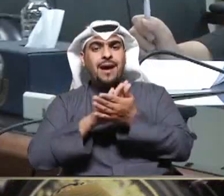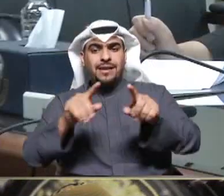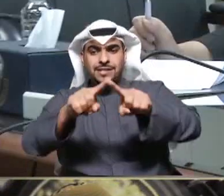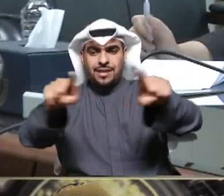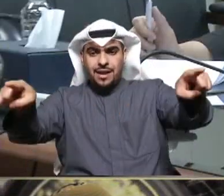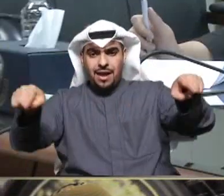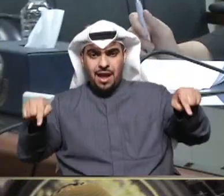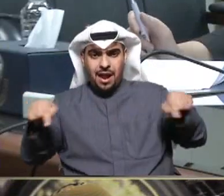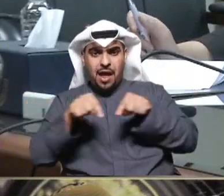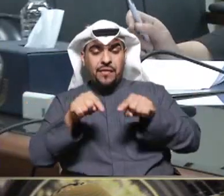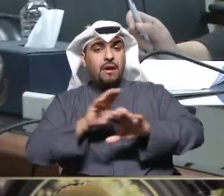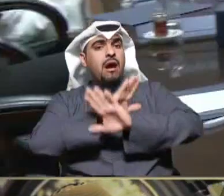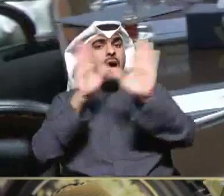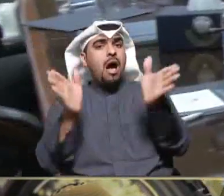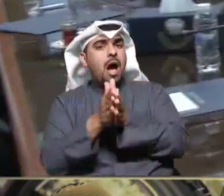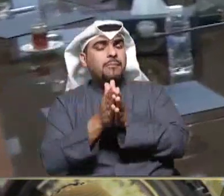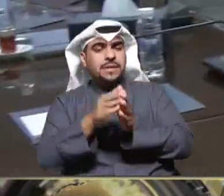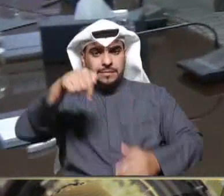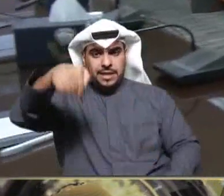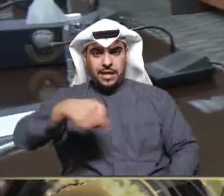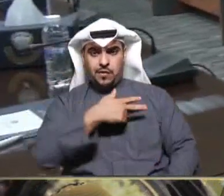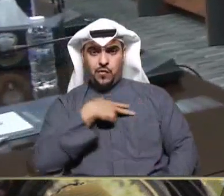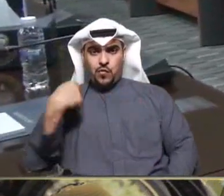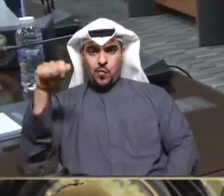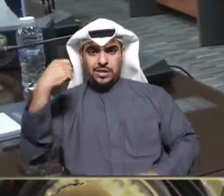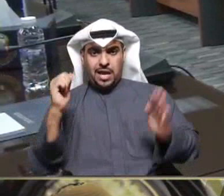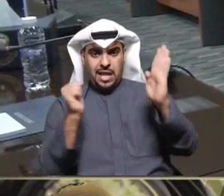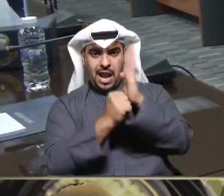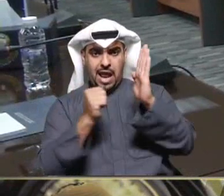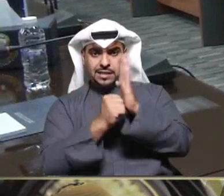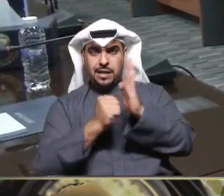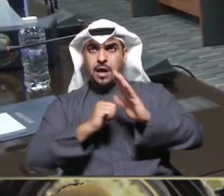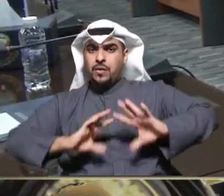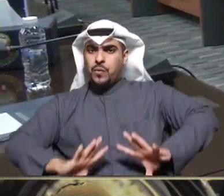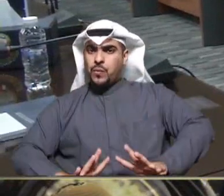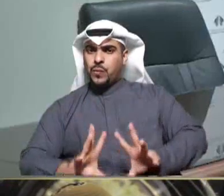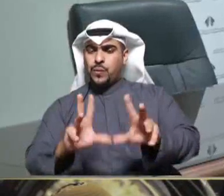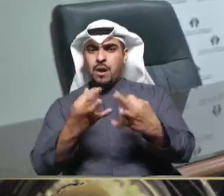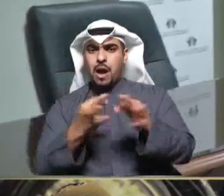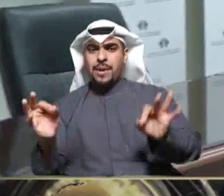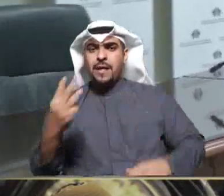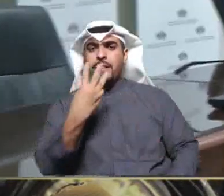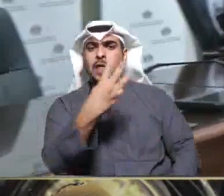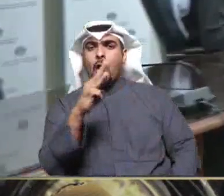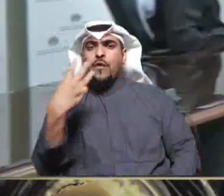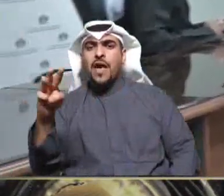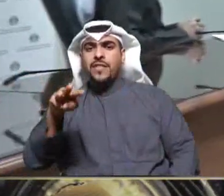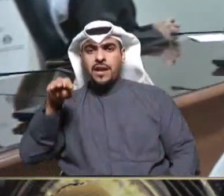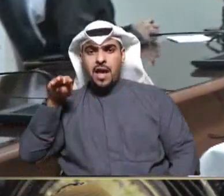وعدد الوحدات السكنية الجاري تنفيذها من قبل المؤسسة في مختلف المشاريع وصلت إلى